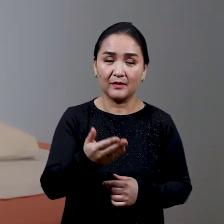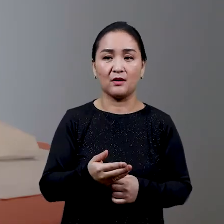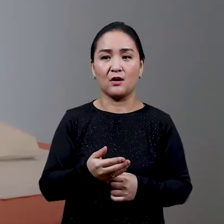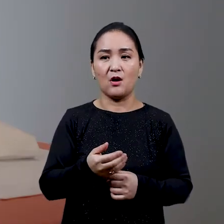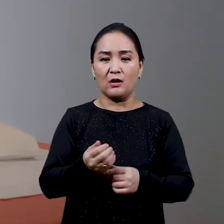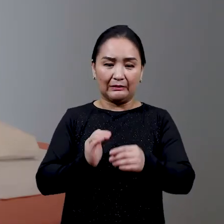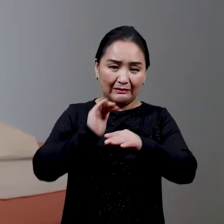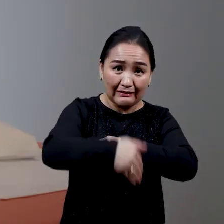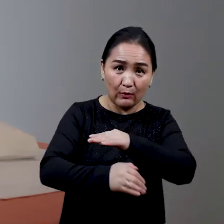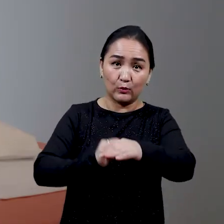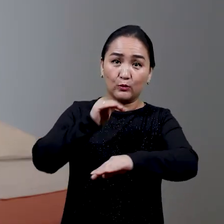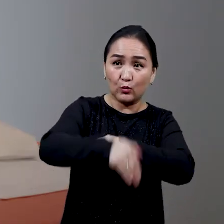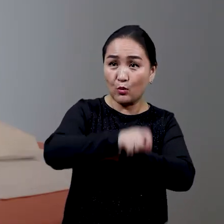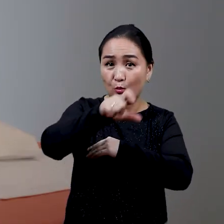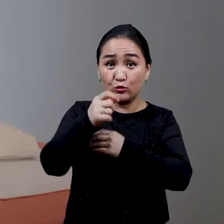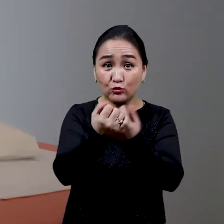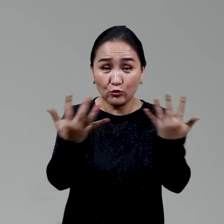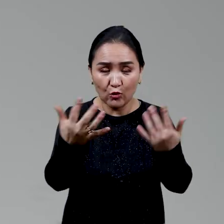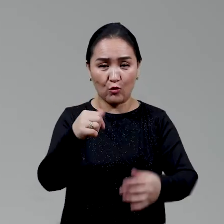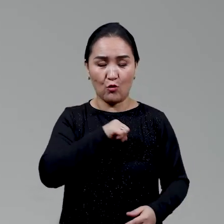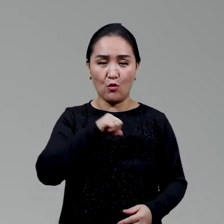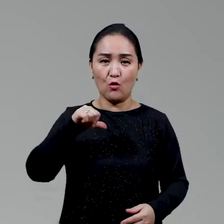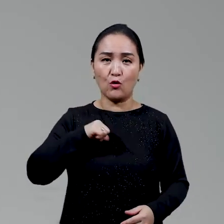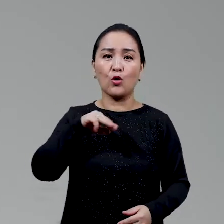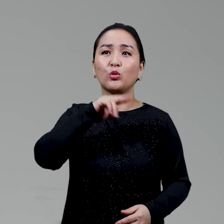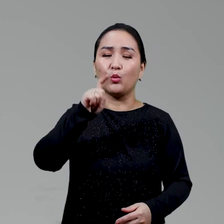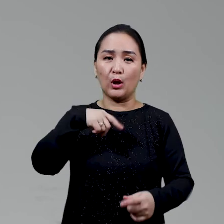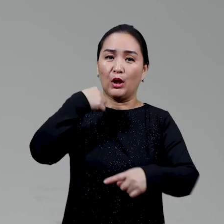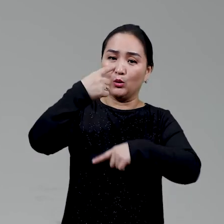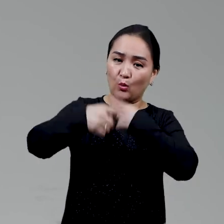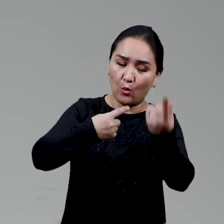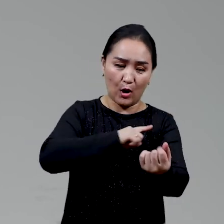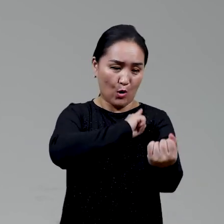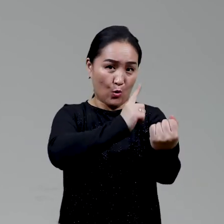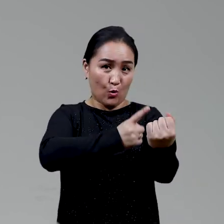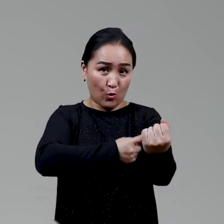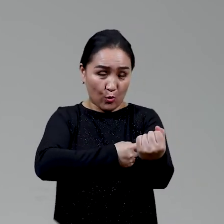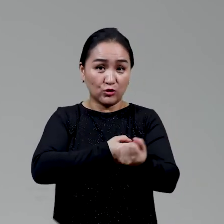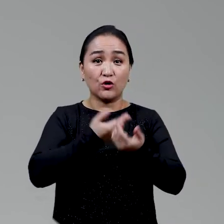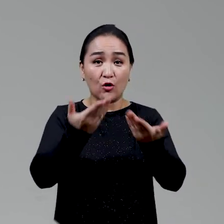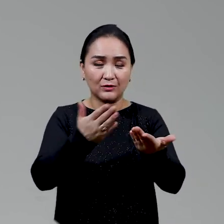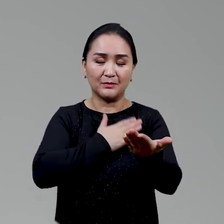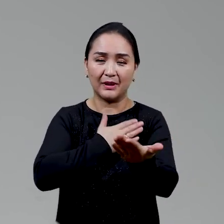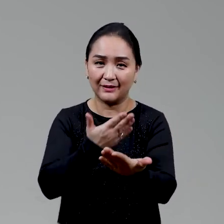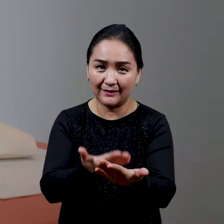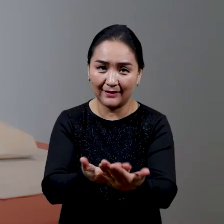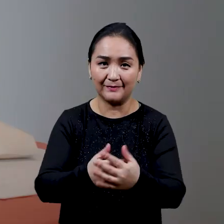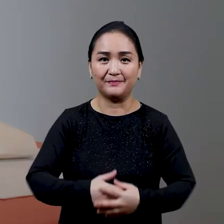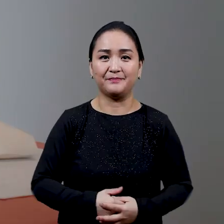бусад олон даван туулагчдад энэ одоо өөрийнхөө амьдралын түүхээ хуваалцаж ийм их хүч хайрлсан чамд маш их баярлаа.